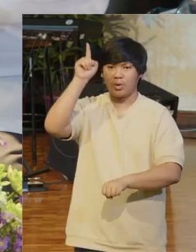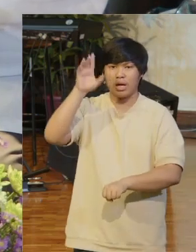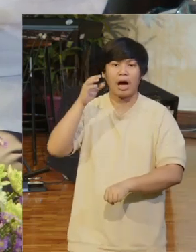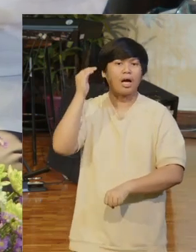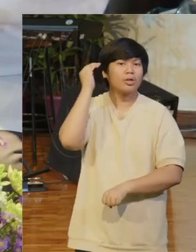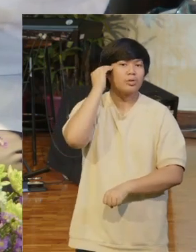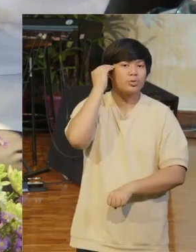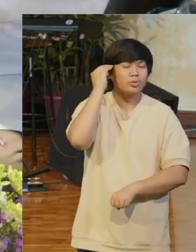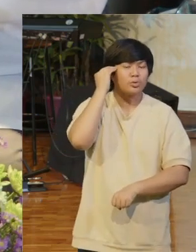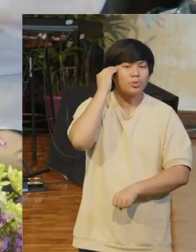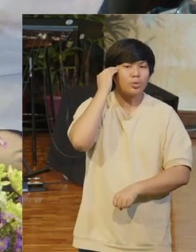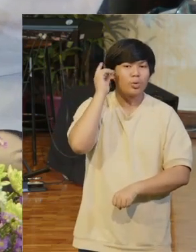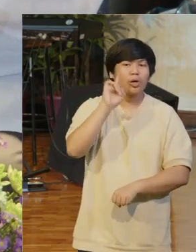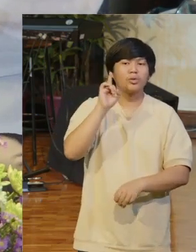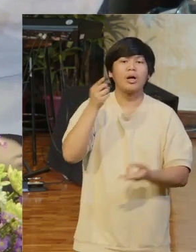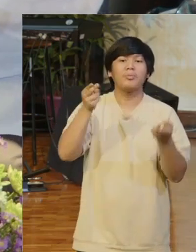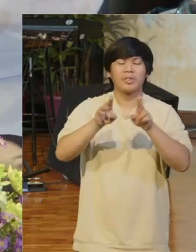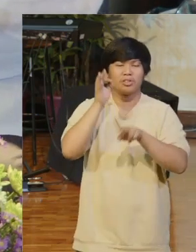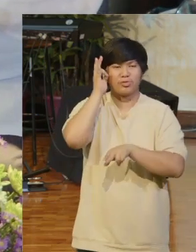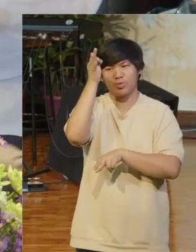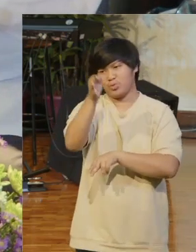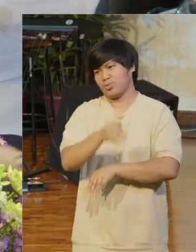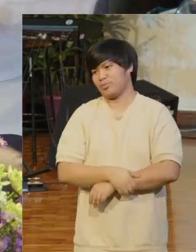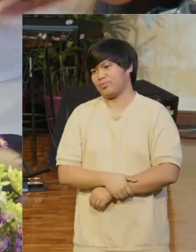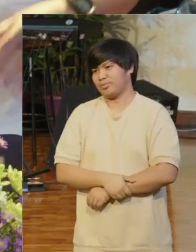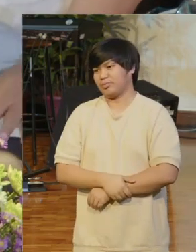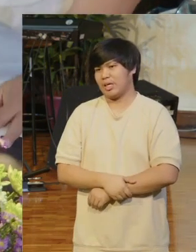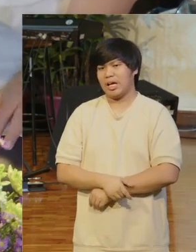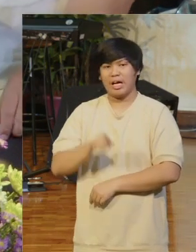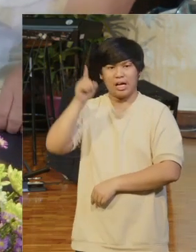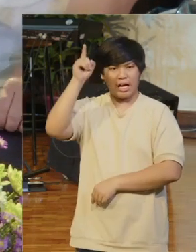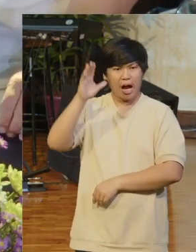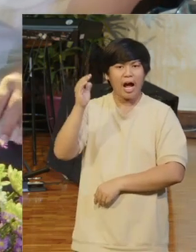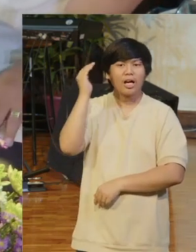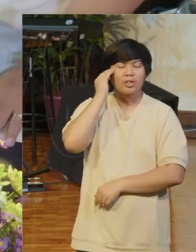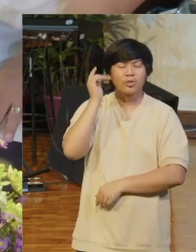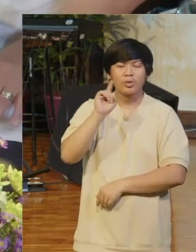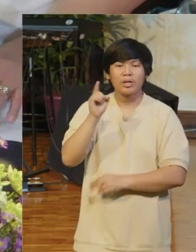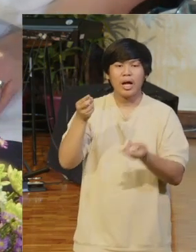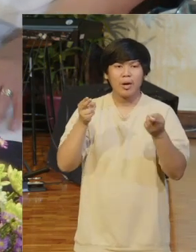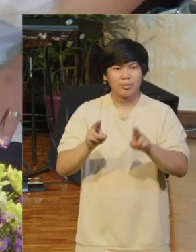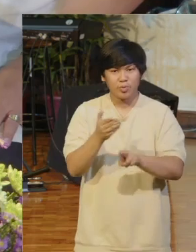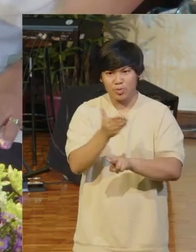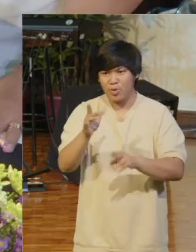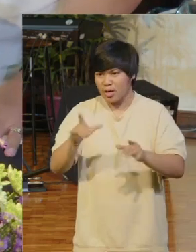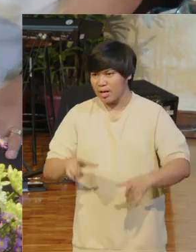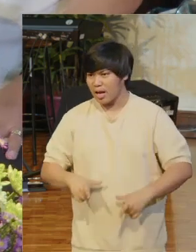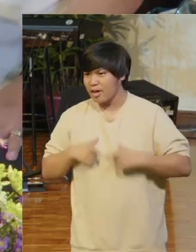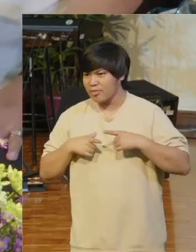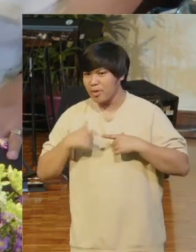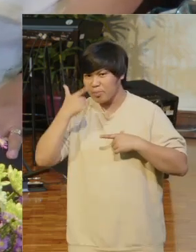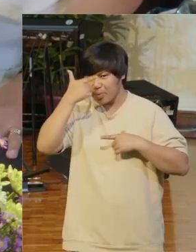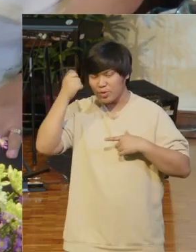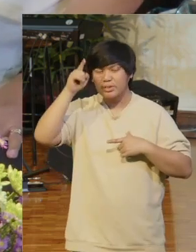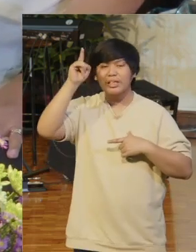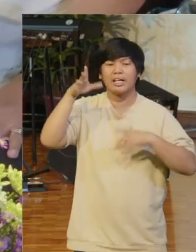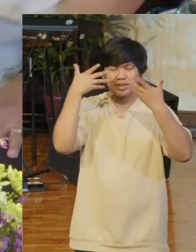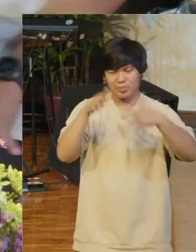end from the beginning. Alam na niya ang mangyayari sapagkat isinagawa na